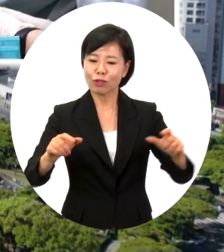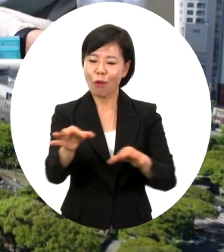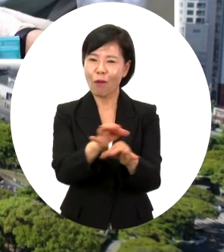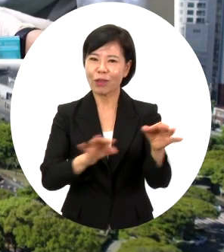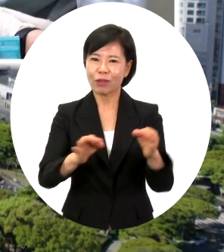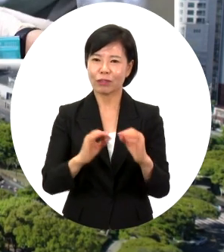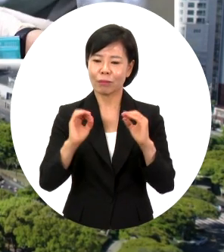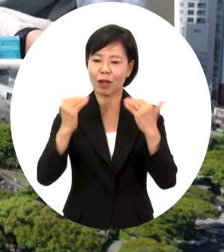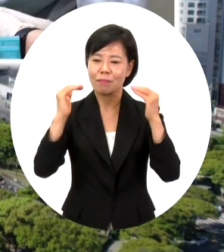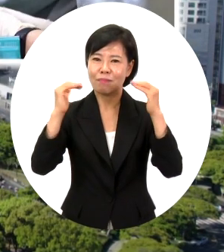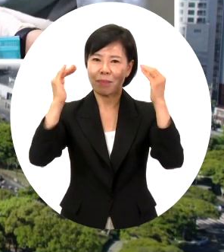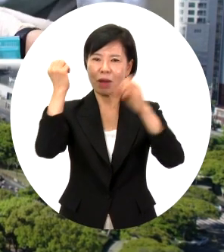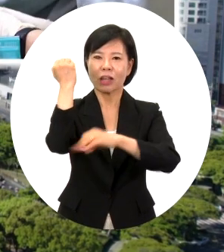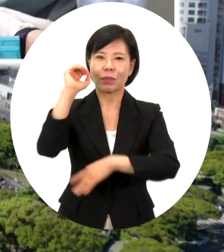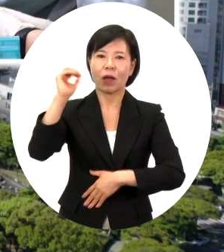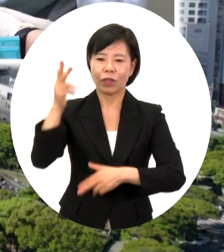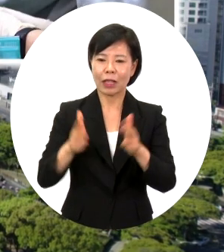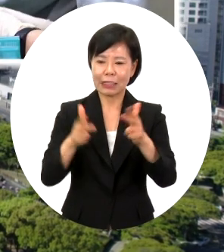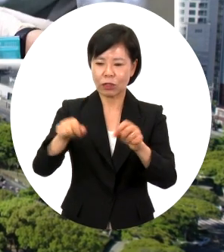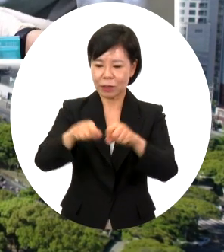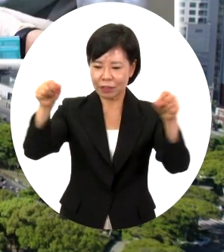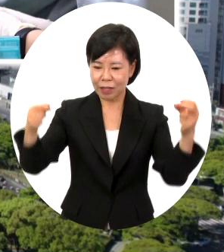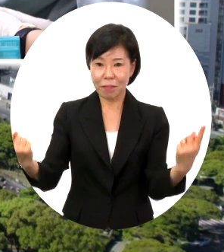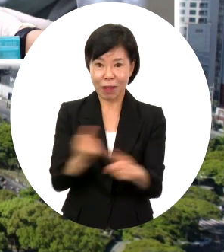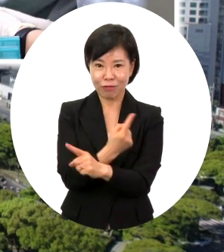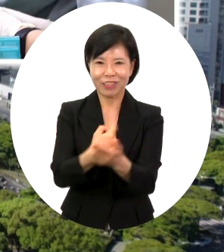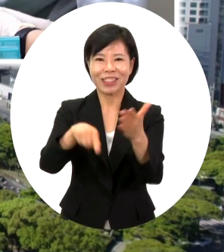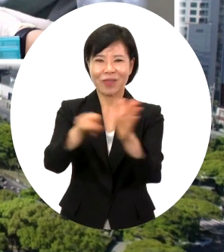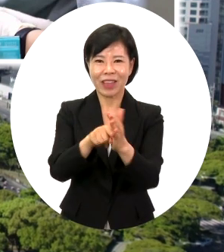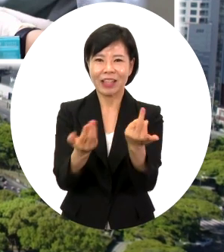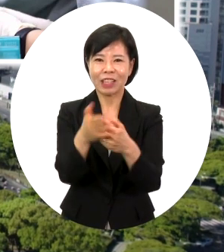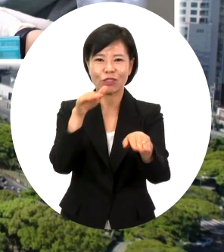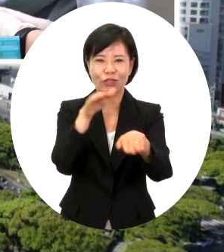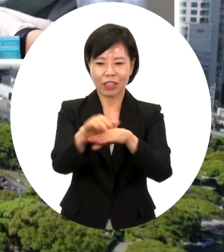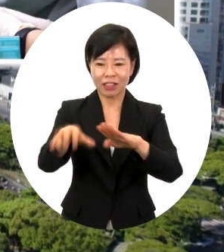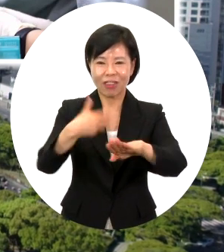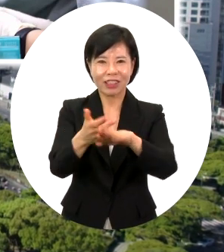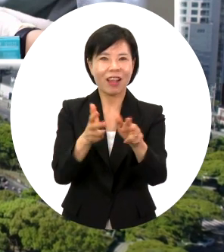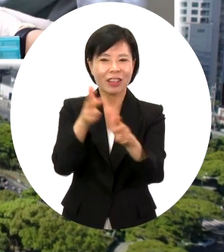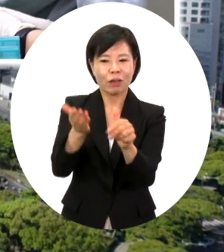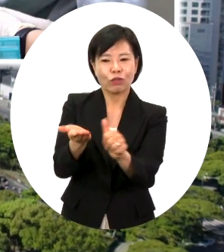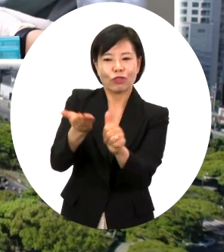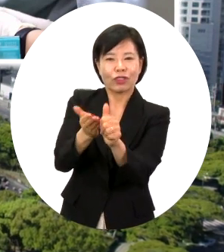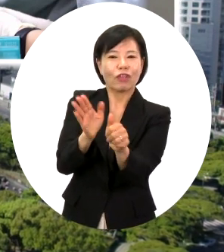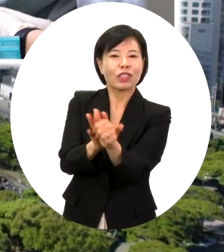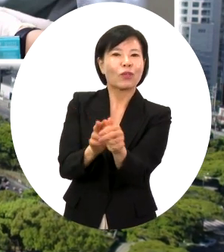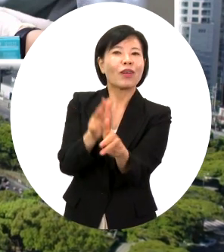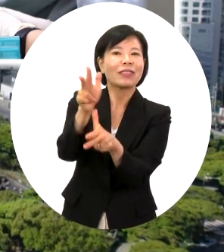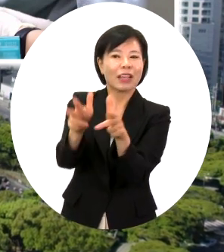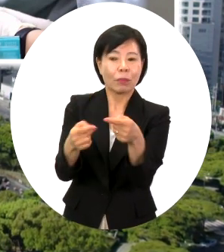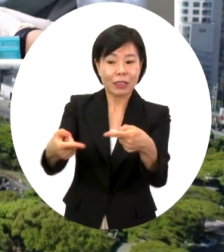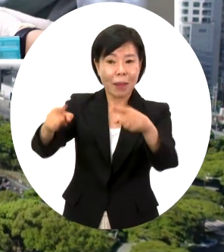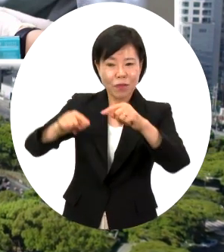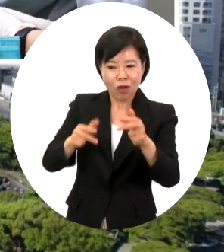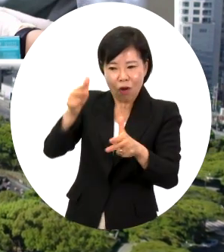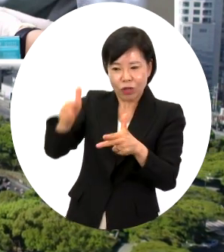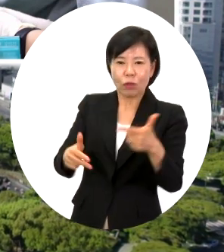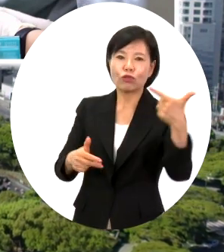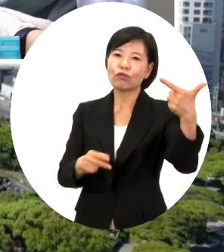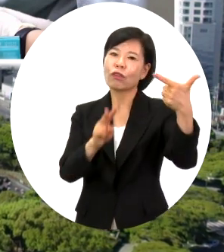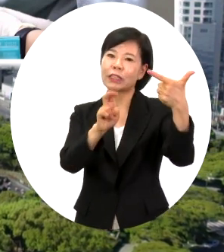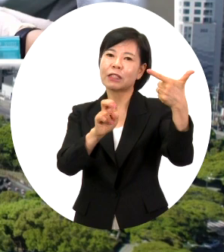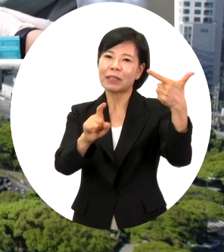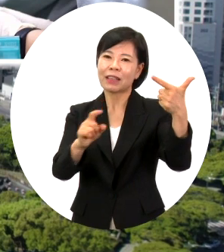제주도가 지역 경제의 성장 기반을 다지고 산업 체질 개선을 위해 제주형 혁신성장기업 육성 지원 사업 참여 기업을